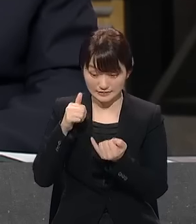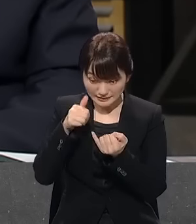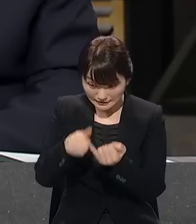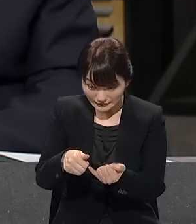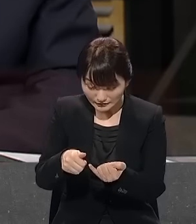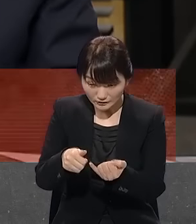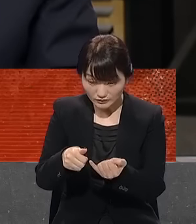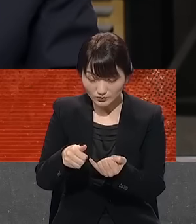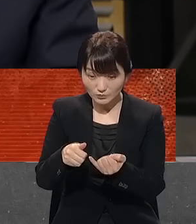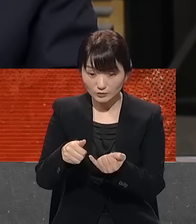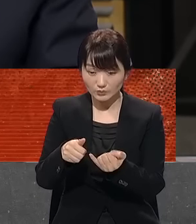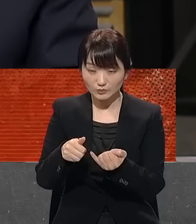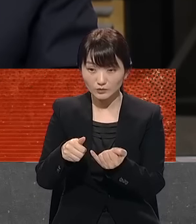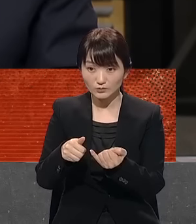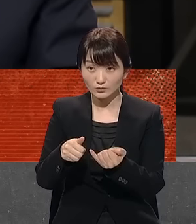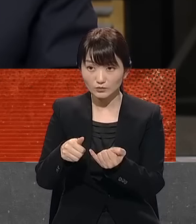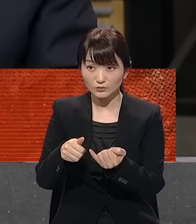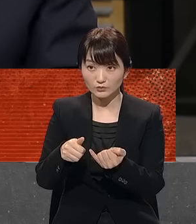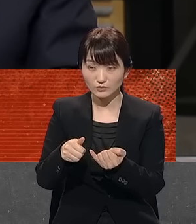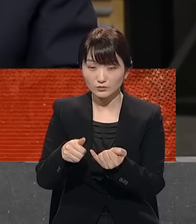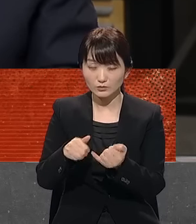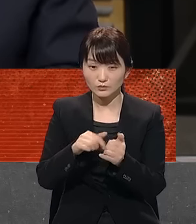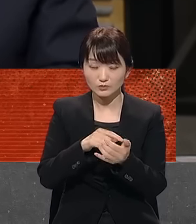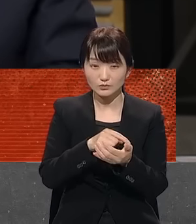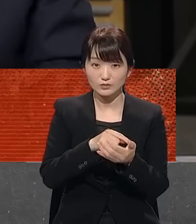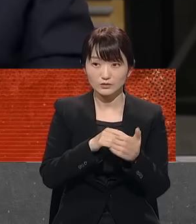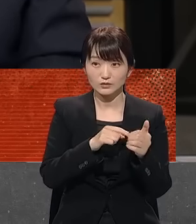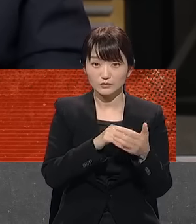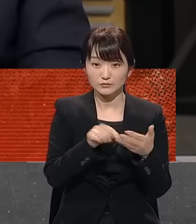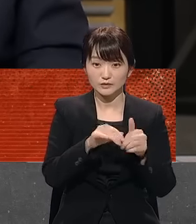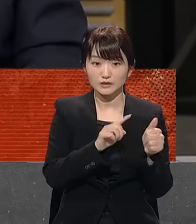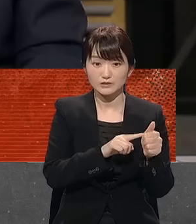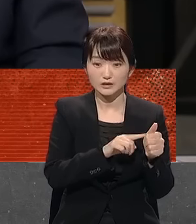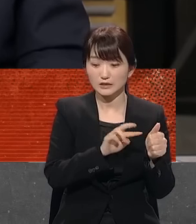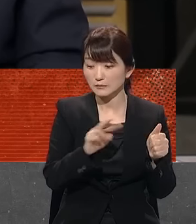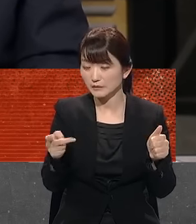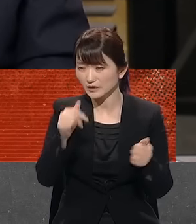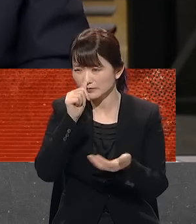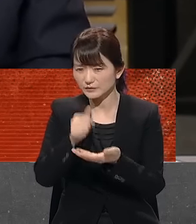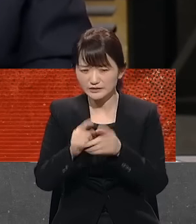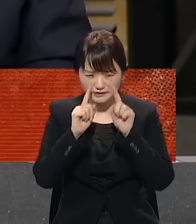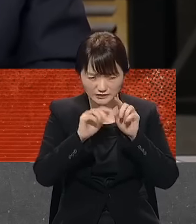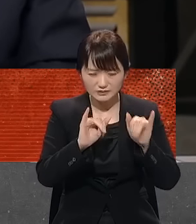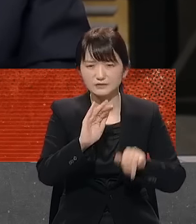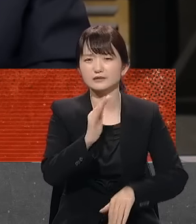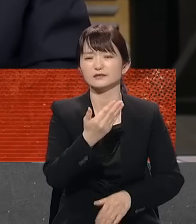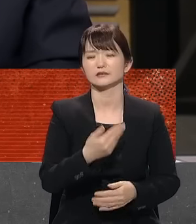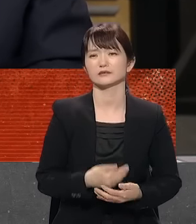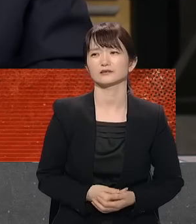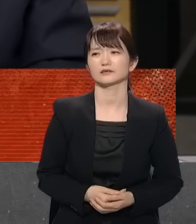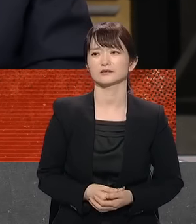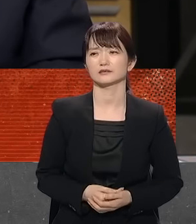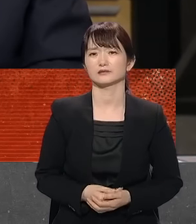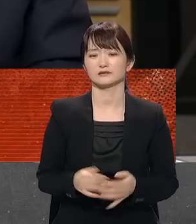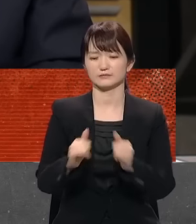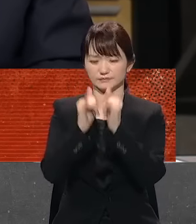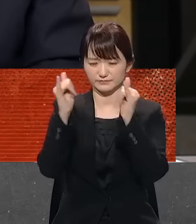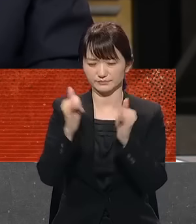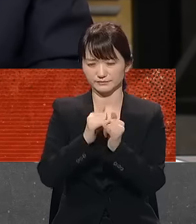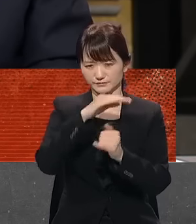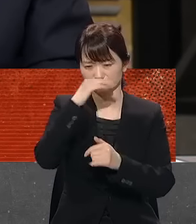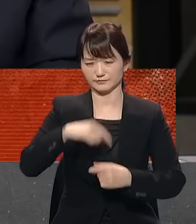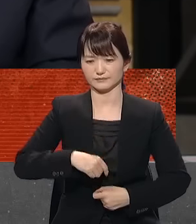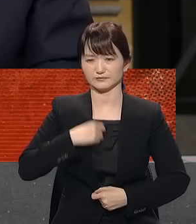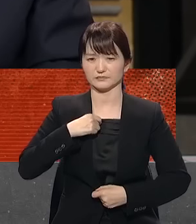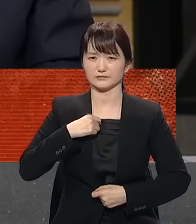번 했다고 스토킹 피의자가 되고요 어 아 이게 사회 정의가 정말 이런 식으로